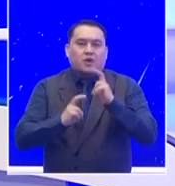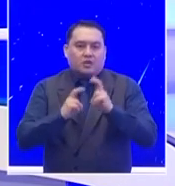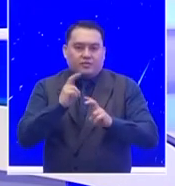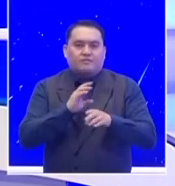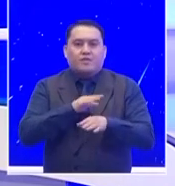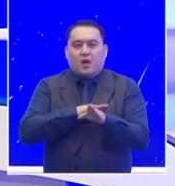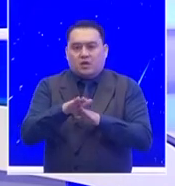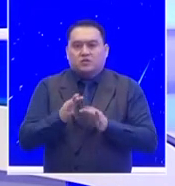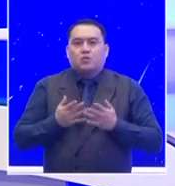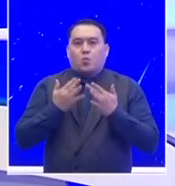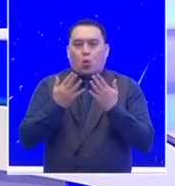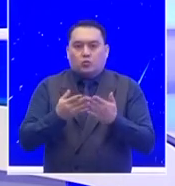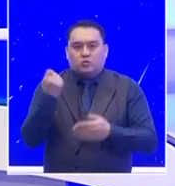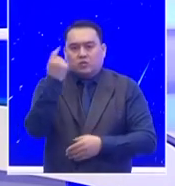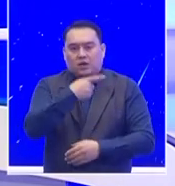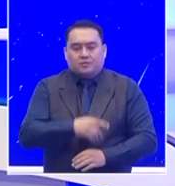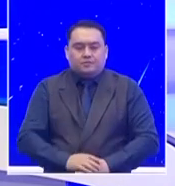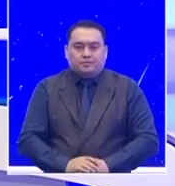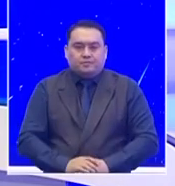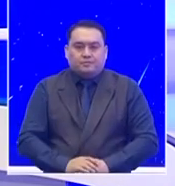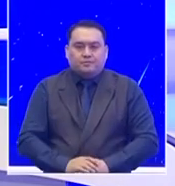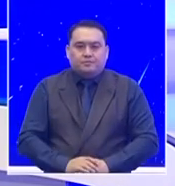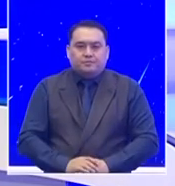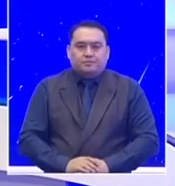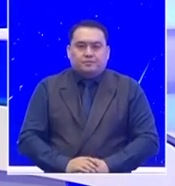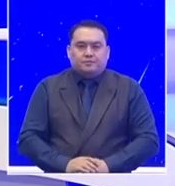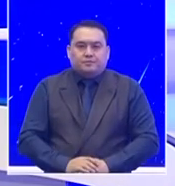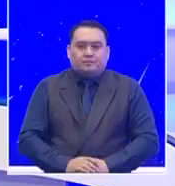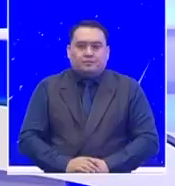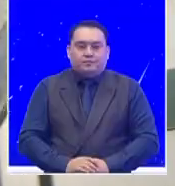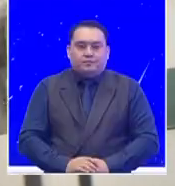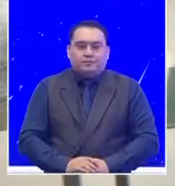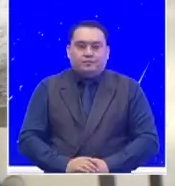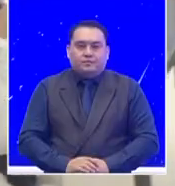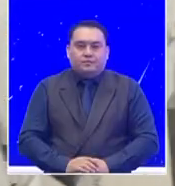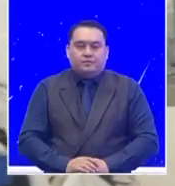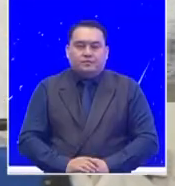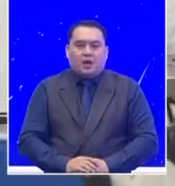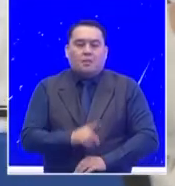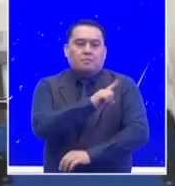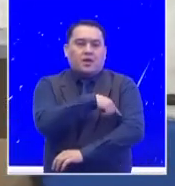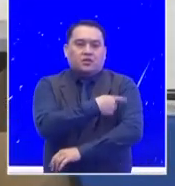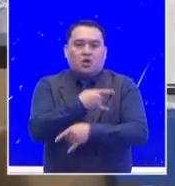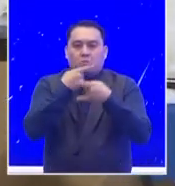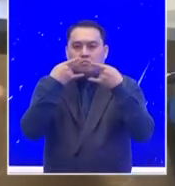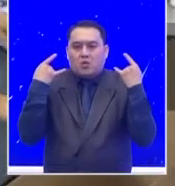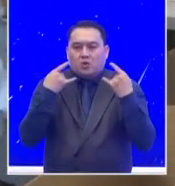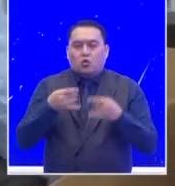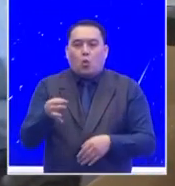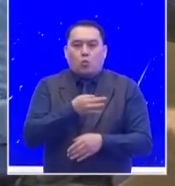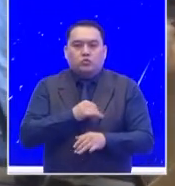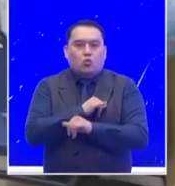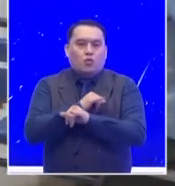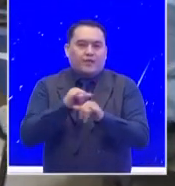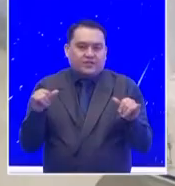с выполнением спроса, узнаем из материала корреспондента. Спрос на медицинские маски в области действительно